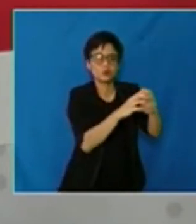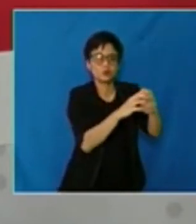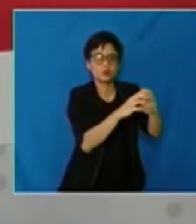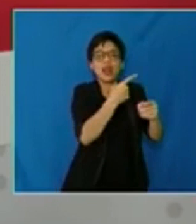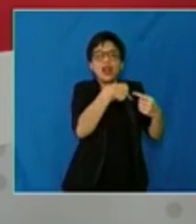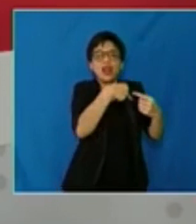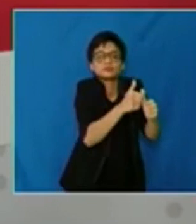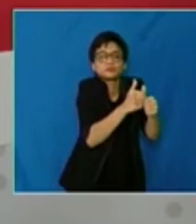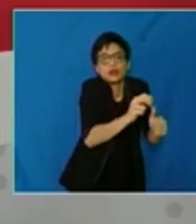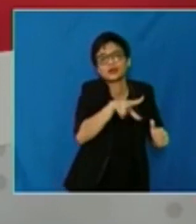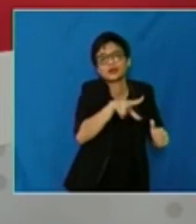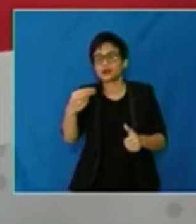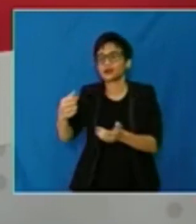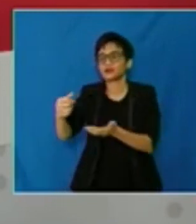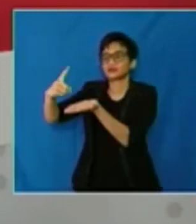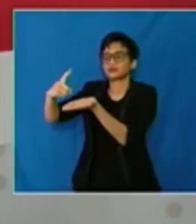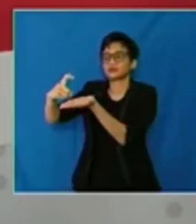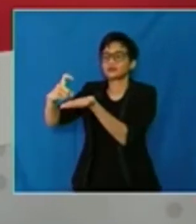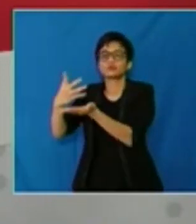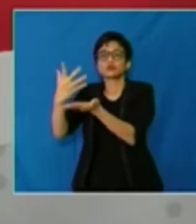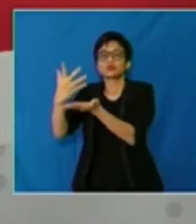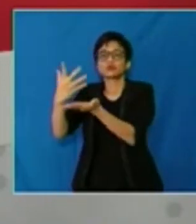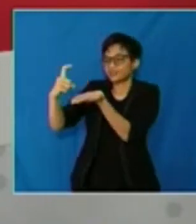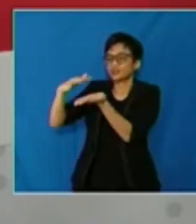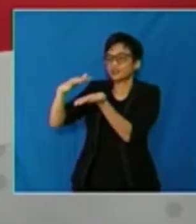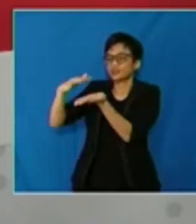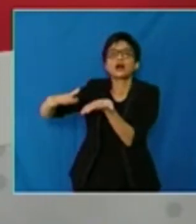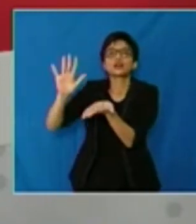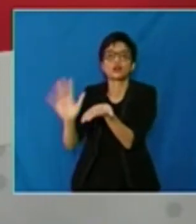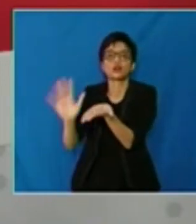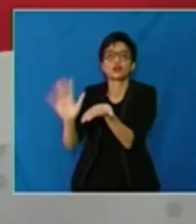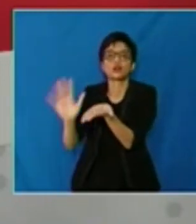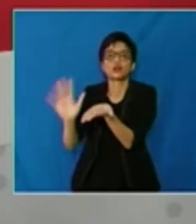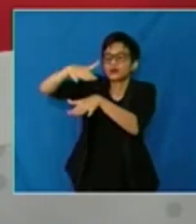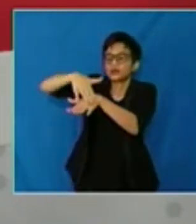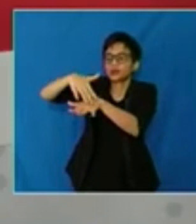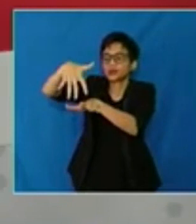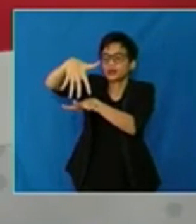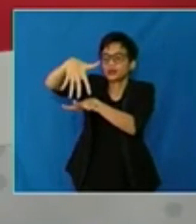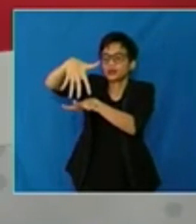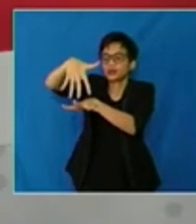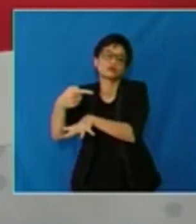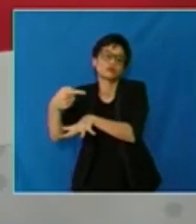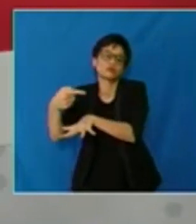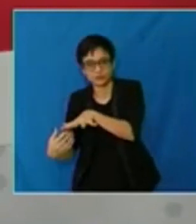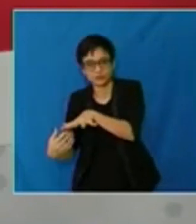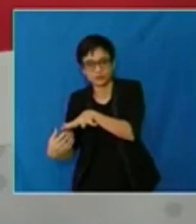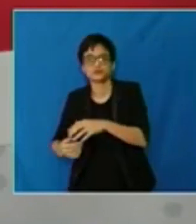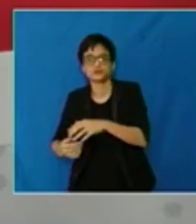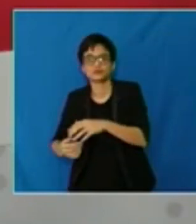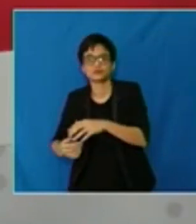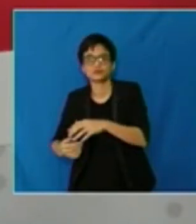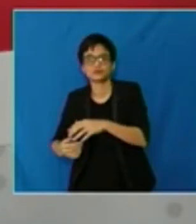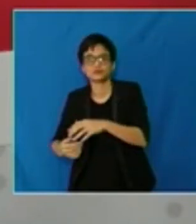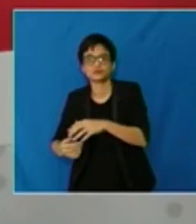Hand sanitizer yang mungkin hanya telapaknya saja yang bisa dibersihkan punggung tangan dan sela-sela lebih sering tidak